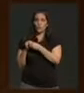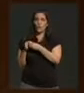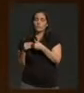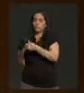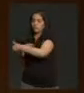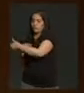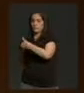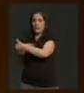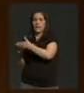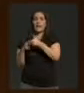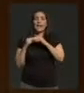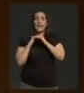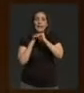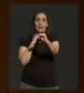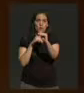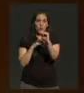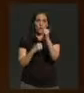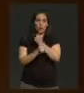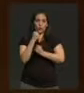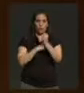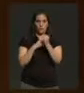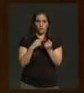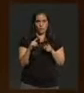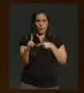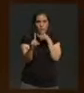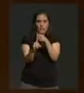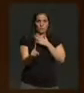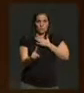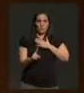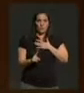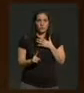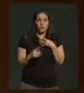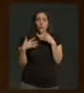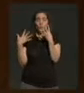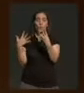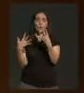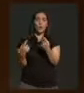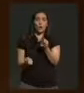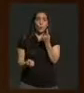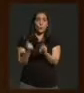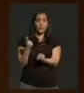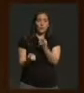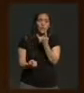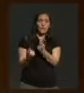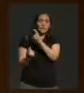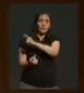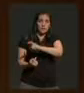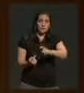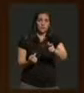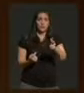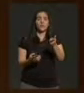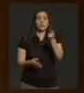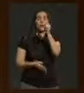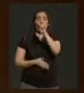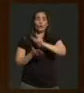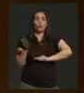9 jokalarik kontratua berritu dute arrazoltasunaren eskutik. Kirol irizpidei segituz eman